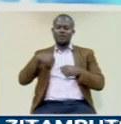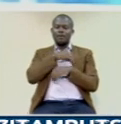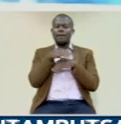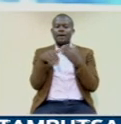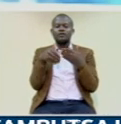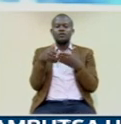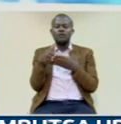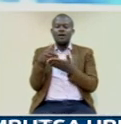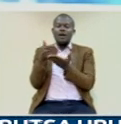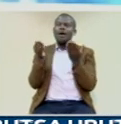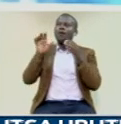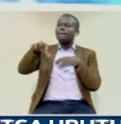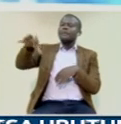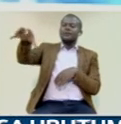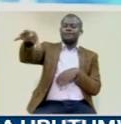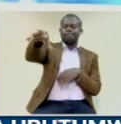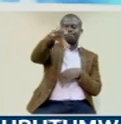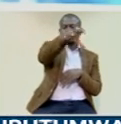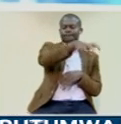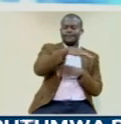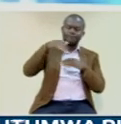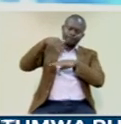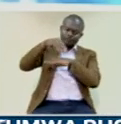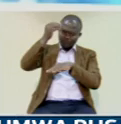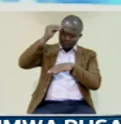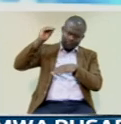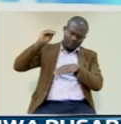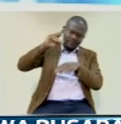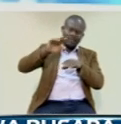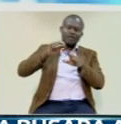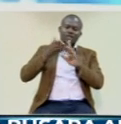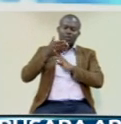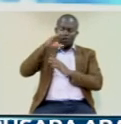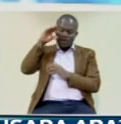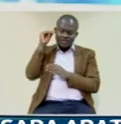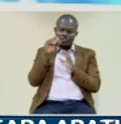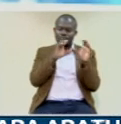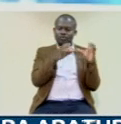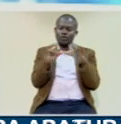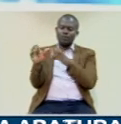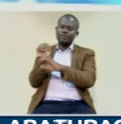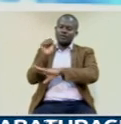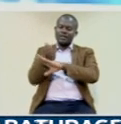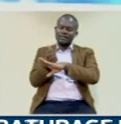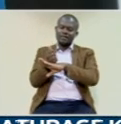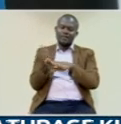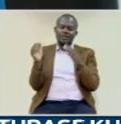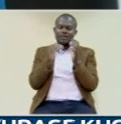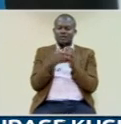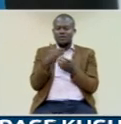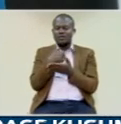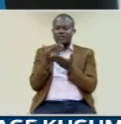aho bari hirya no hino. Tuboherereje ubutumwa kuri WhatsApp groups twashyizeho. Dufite